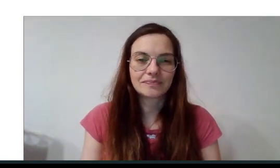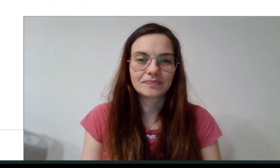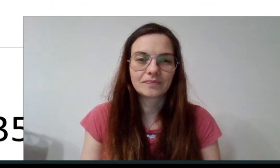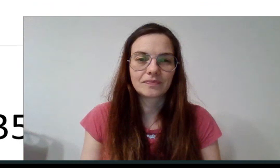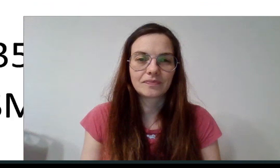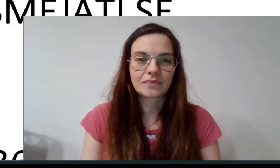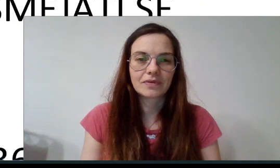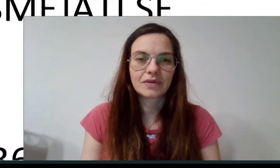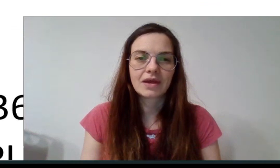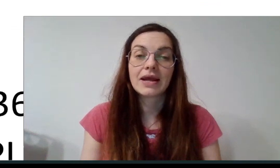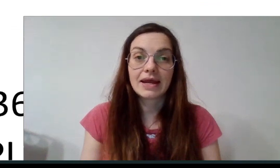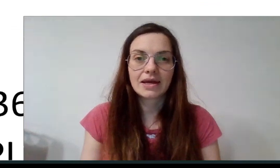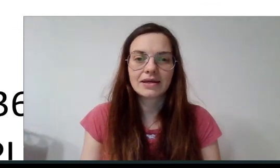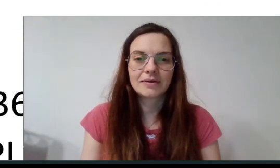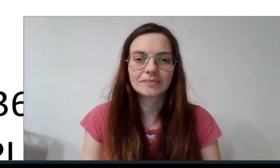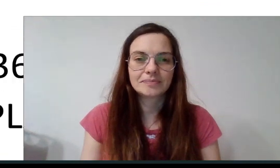Lachen.